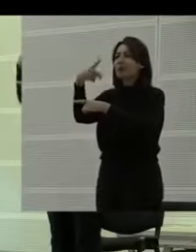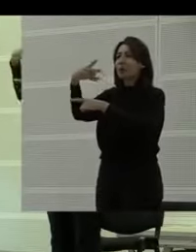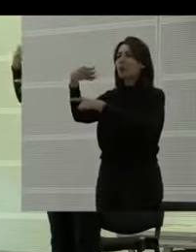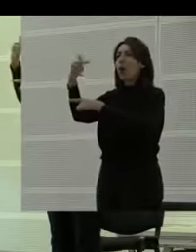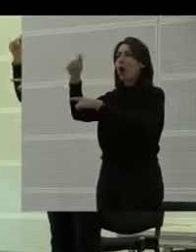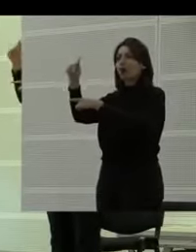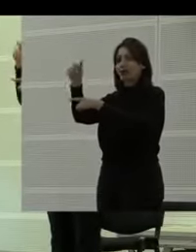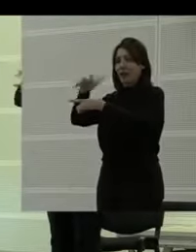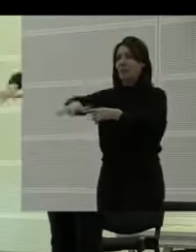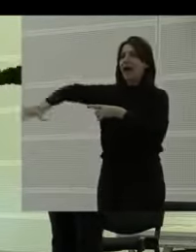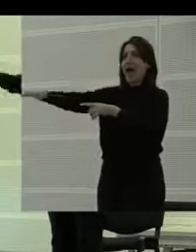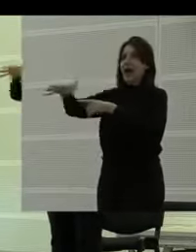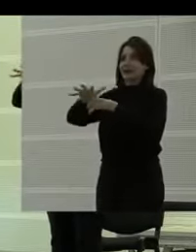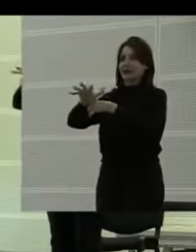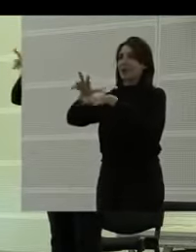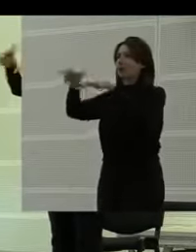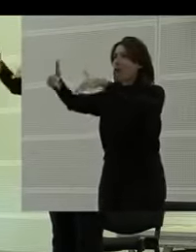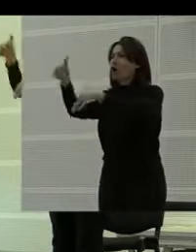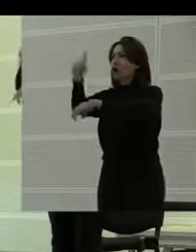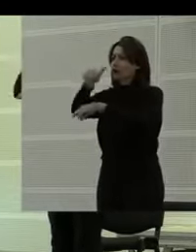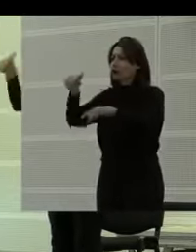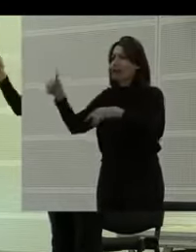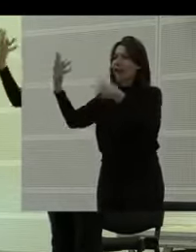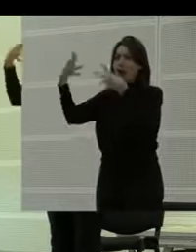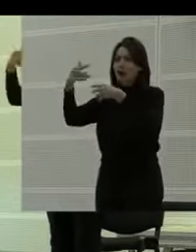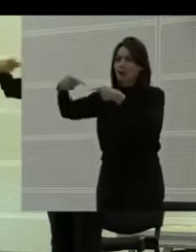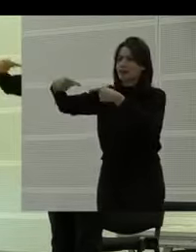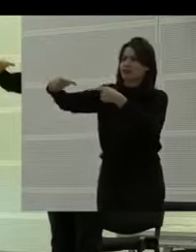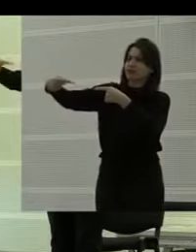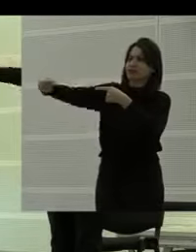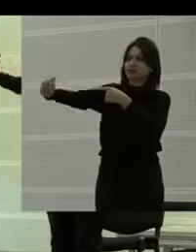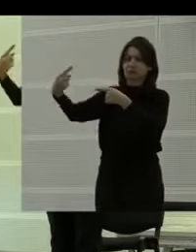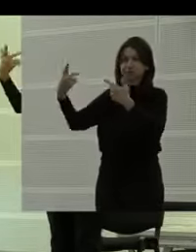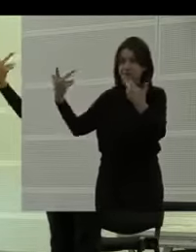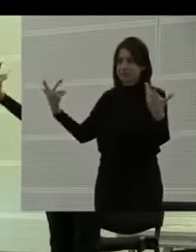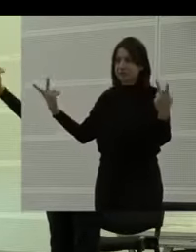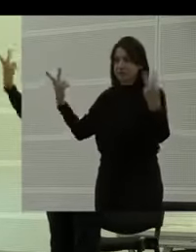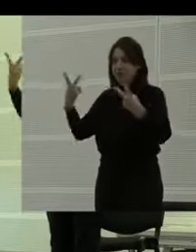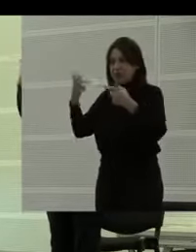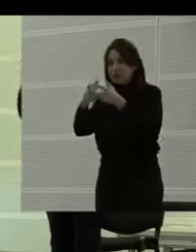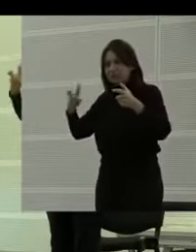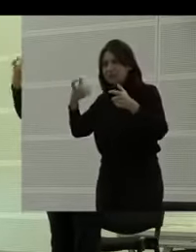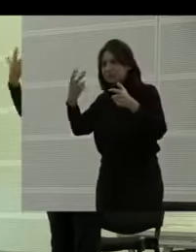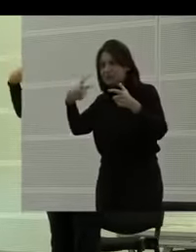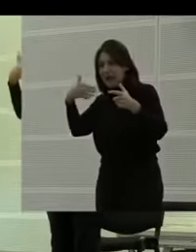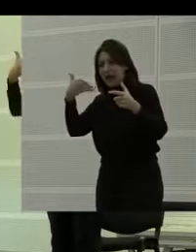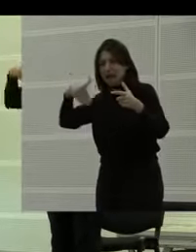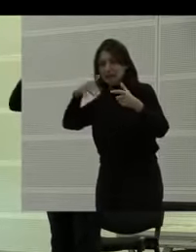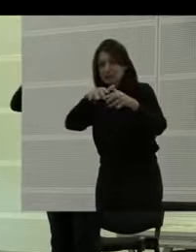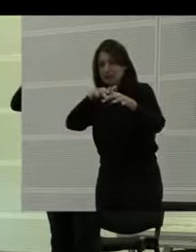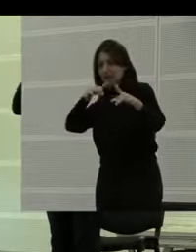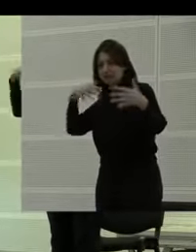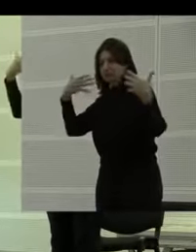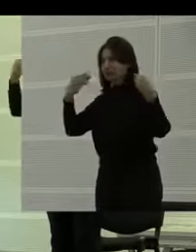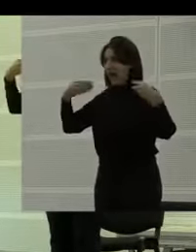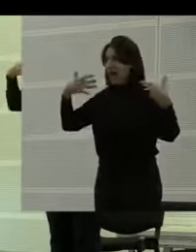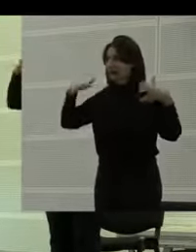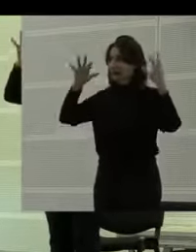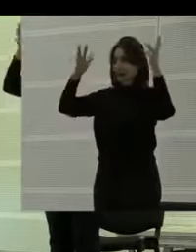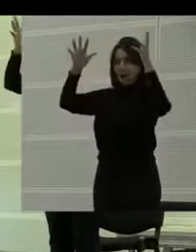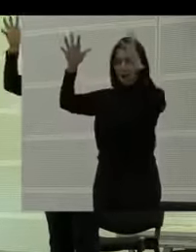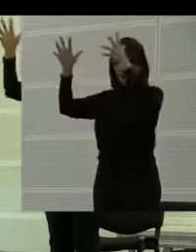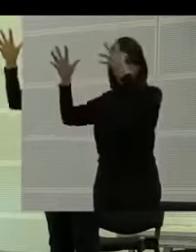piazza, poi l'8 gennaio avremo Guccini che verrà a trovarci a Libro della Vita. Insomma, visto sta Scandicci, no? Quante cose